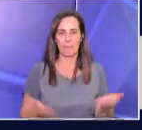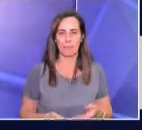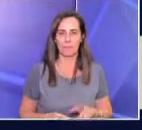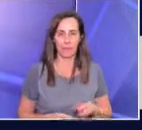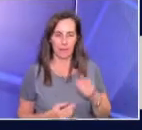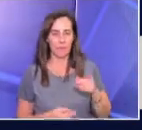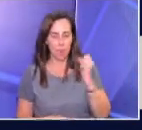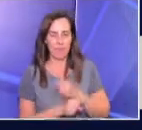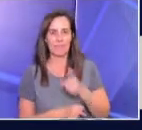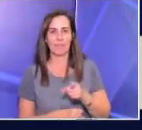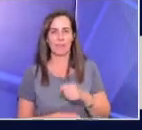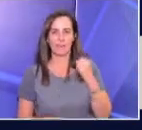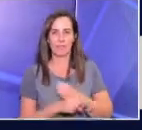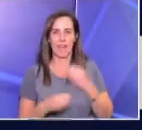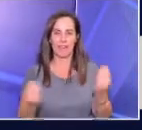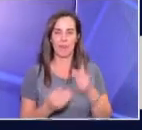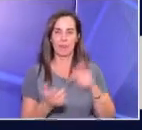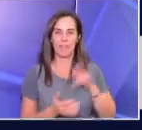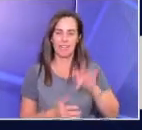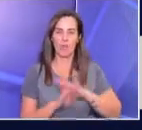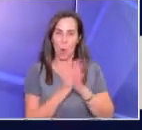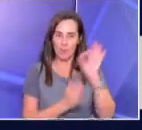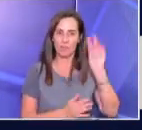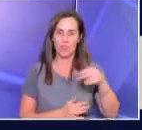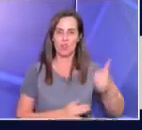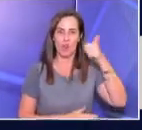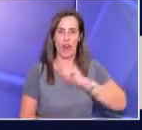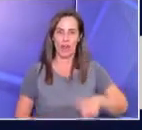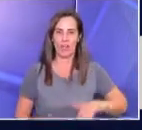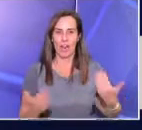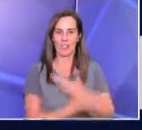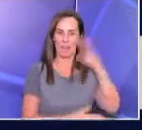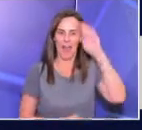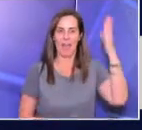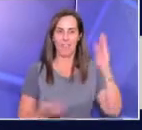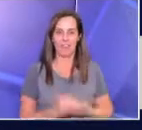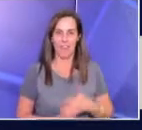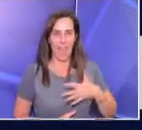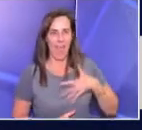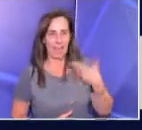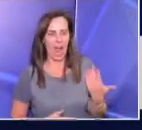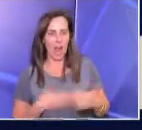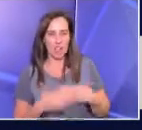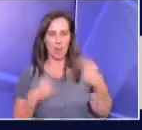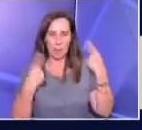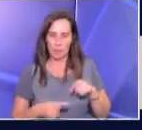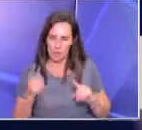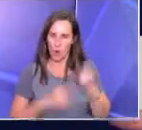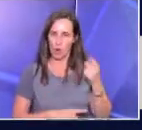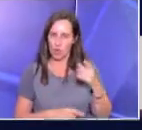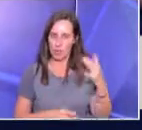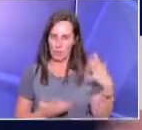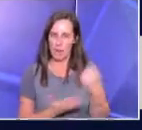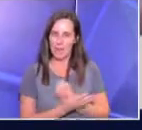והנה, הוא הלך, עשה את הדברים כנגד כל הסיכויים, ויש ראש עיר חדשה בעיר. הרגשתם במהלך היום שזה קורה, שאתם